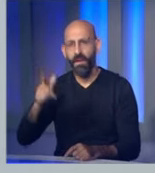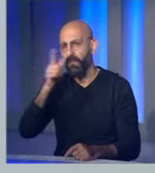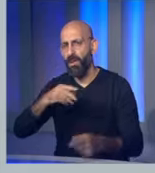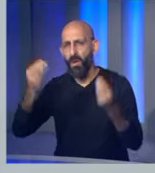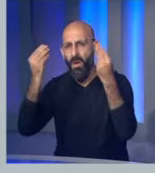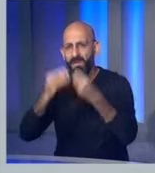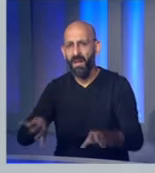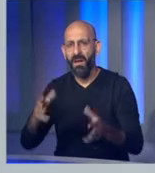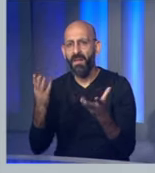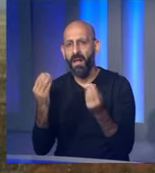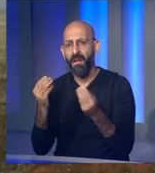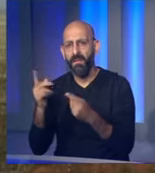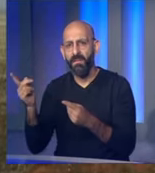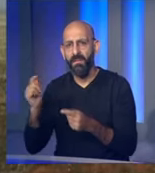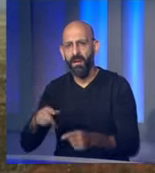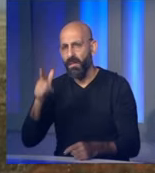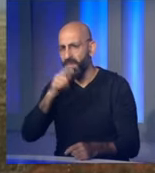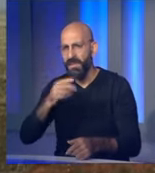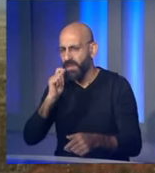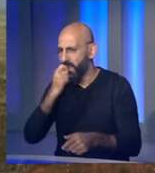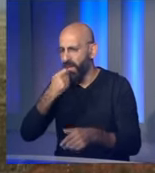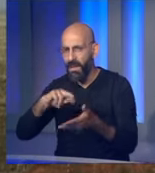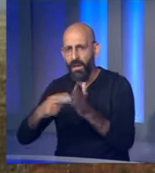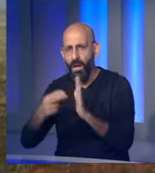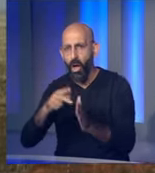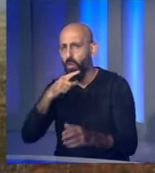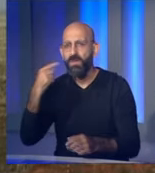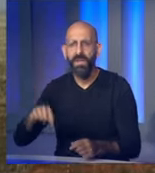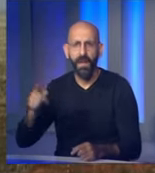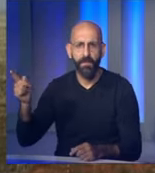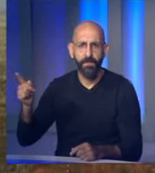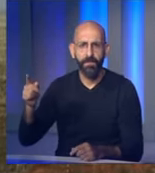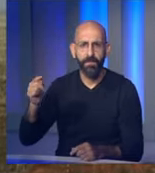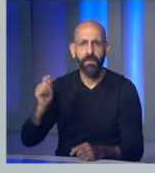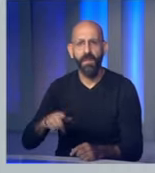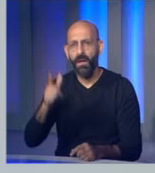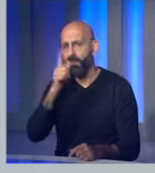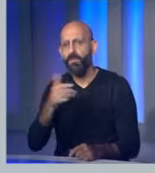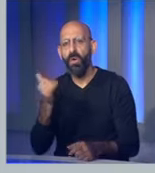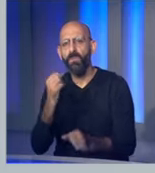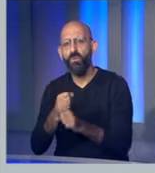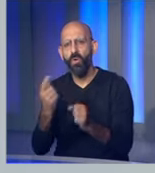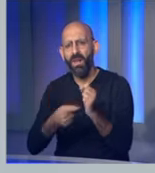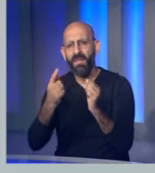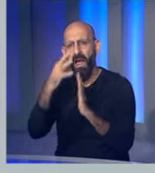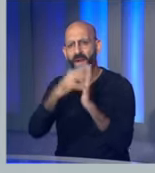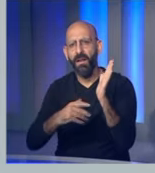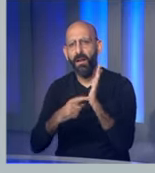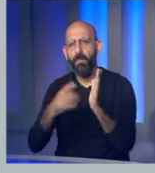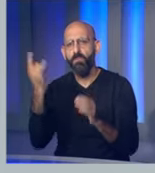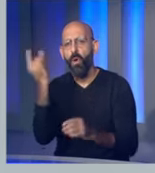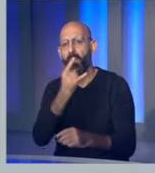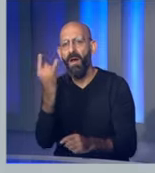العالميه الثانيه والخسائر العسكريه للحرب فادحه رغم انها لا تزال محاطه بالسريه